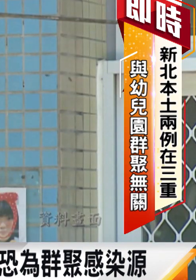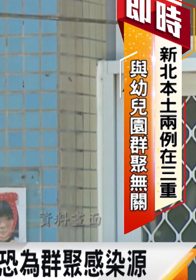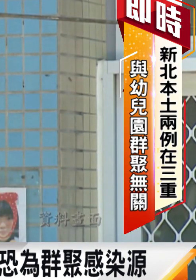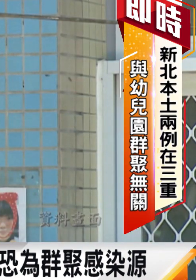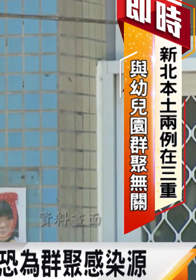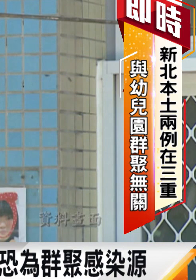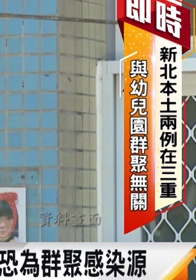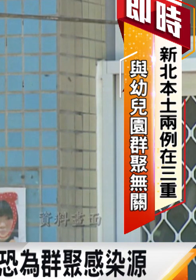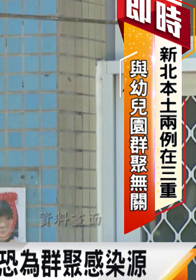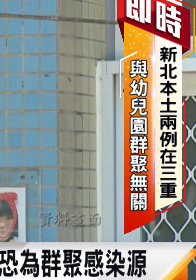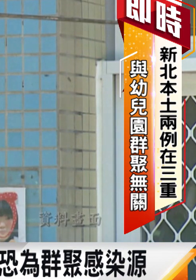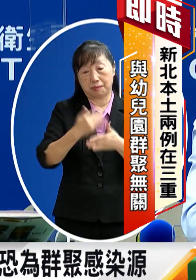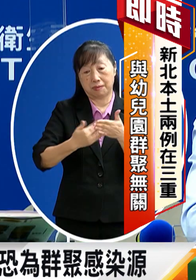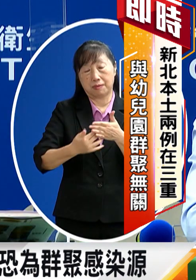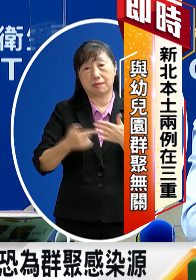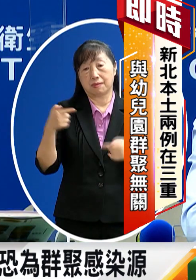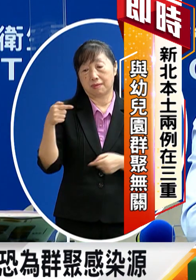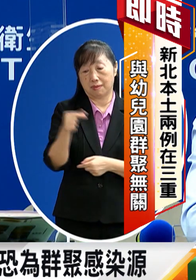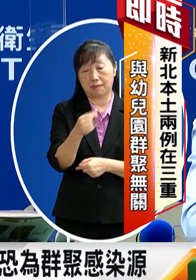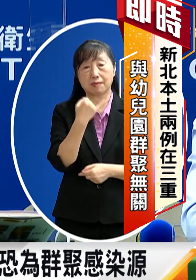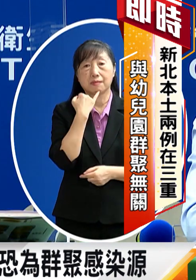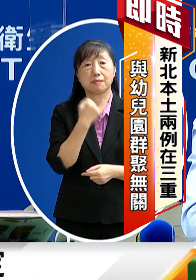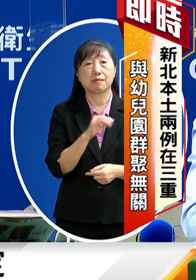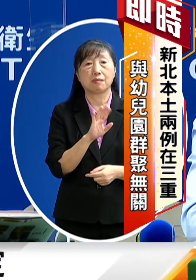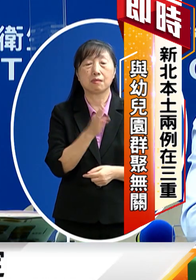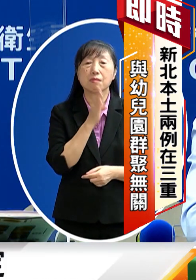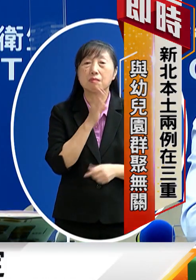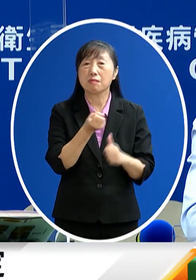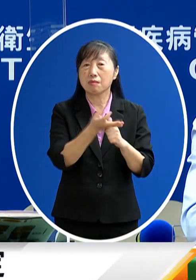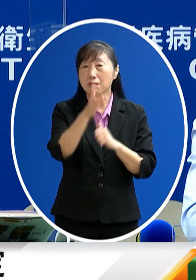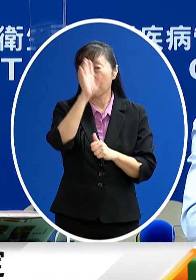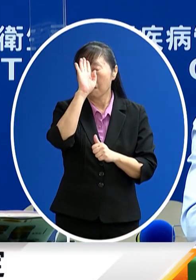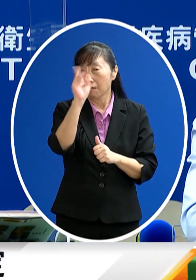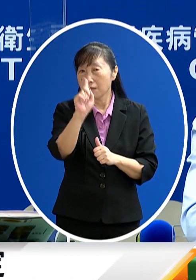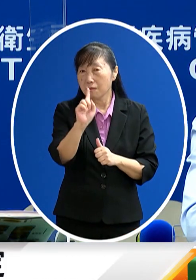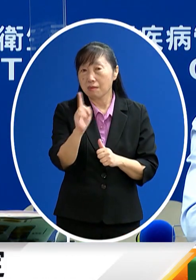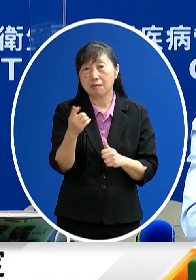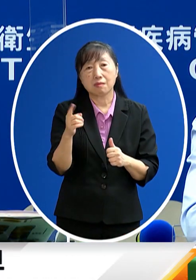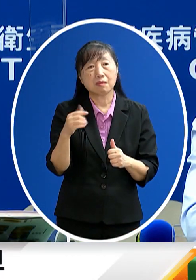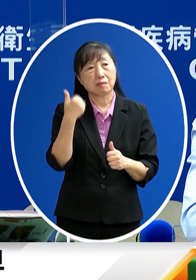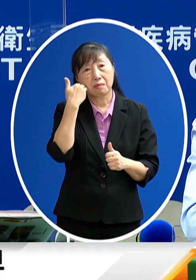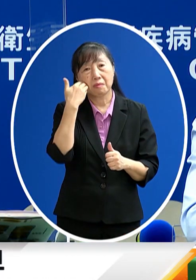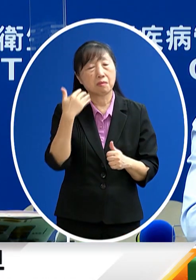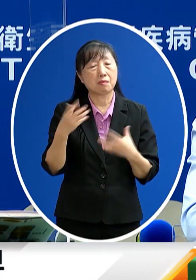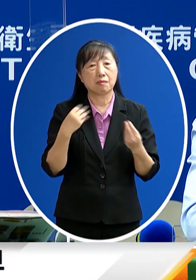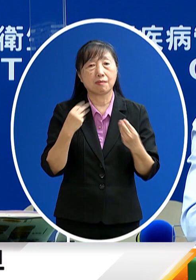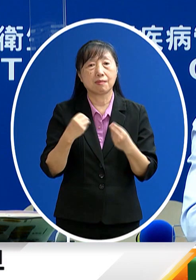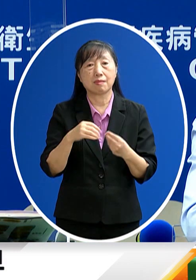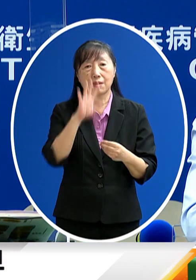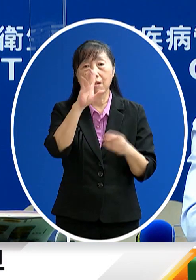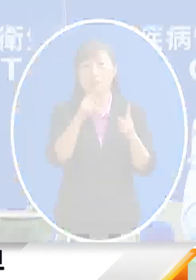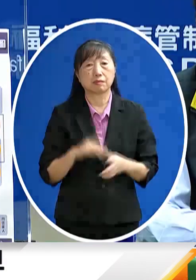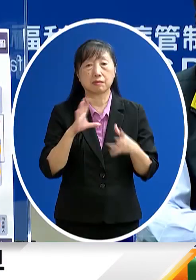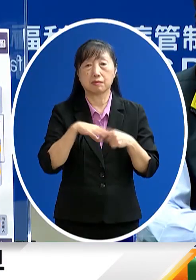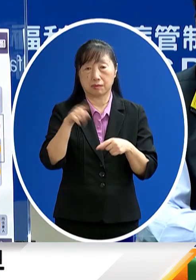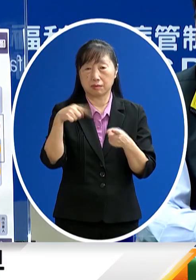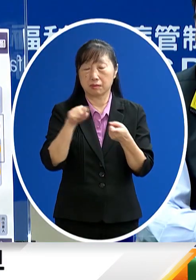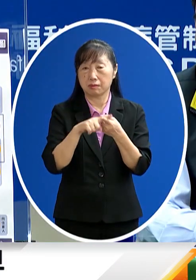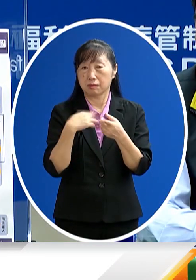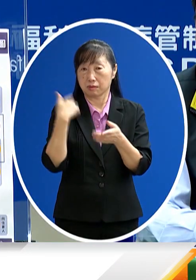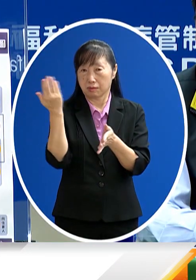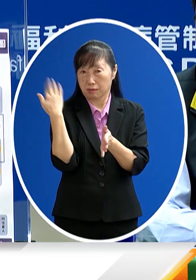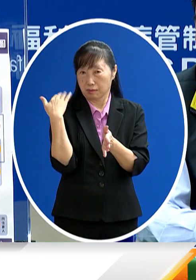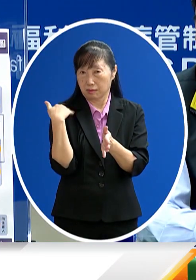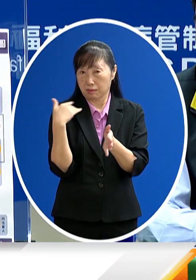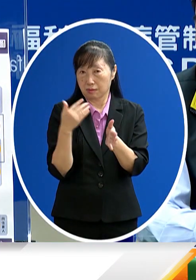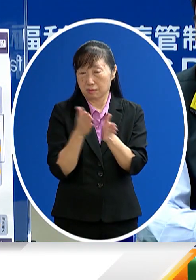但都还不能下定论。 那这个在源头现在很难判定，当然有几个以发病日比较早，但也不会说